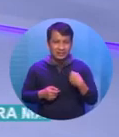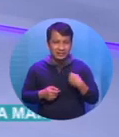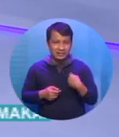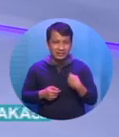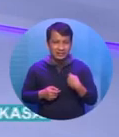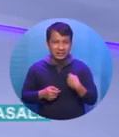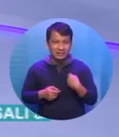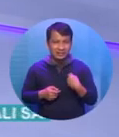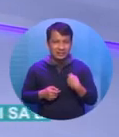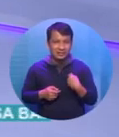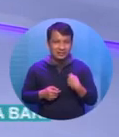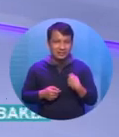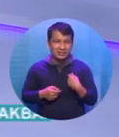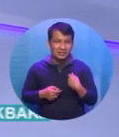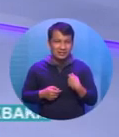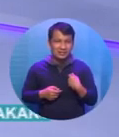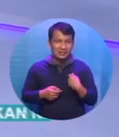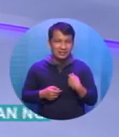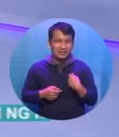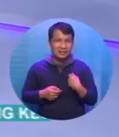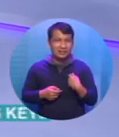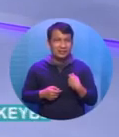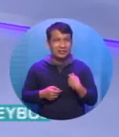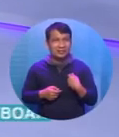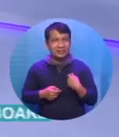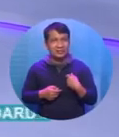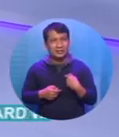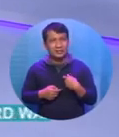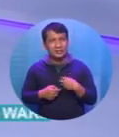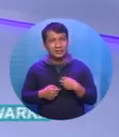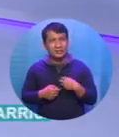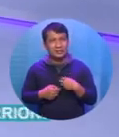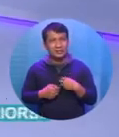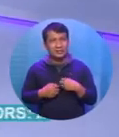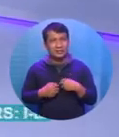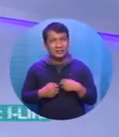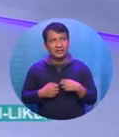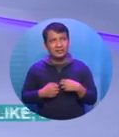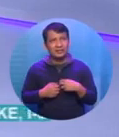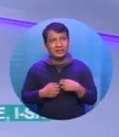Ala, hindi ko po kayo kilala. Ay, pasin. Na wrong number.